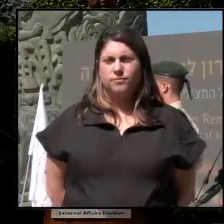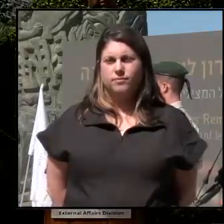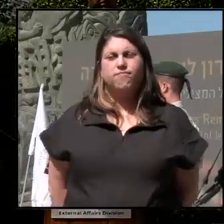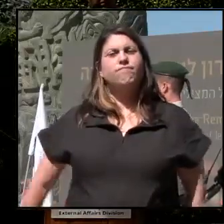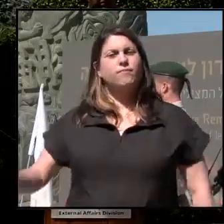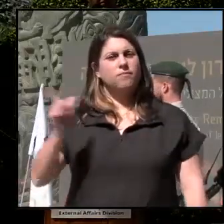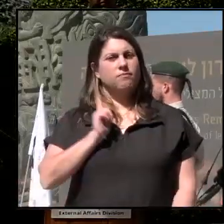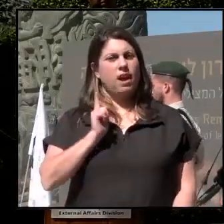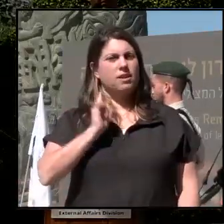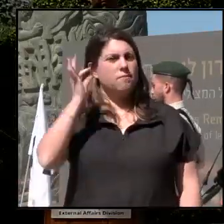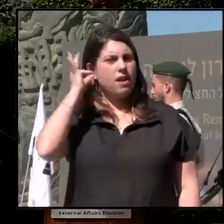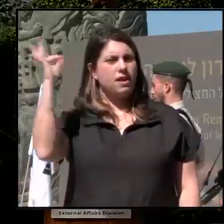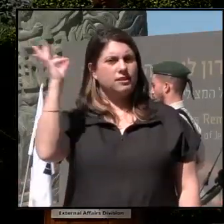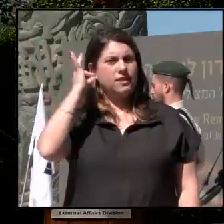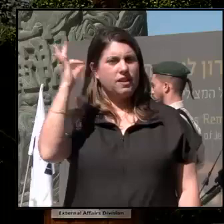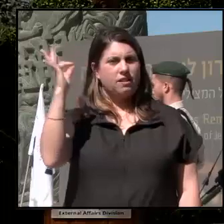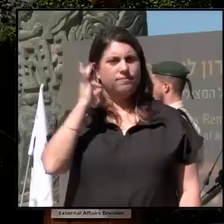נמתין לצפירה.